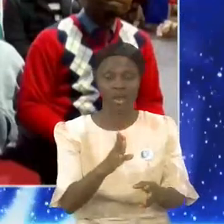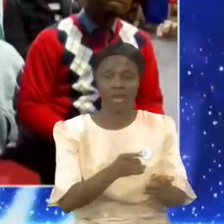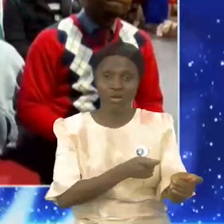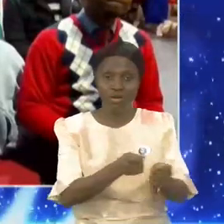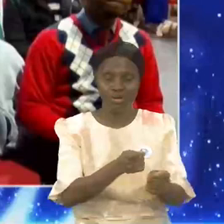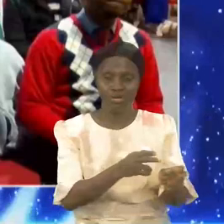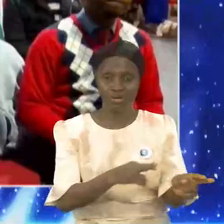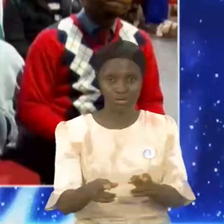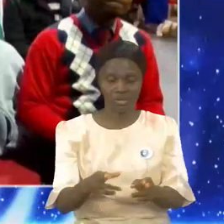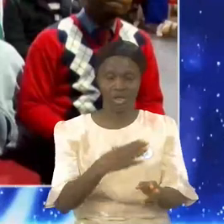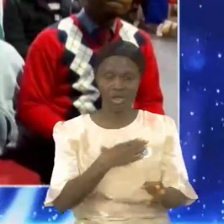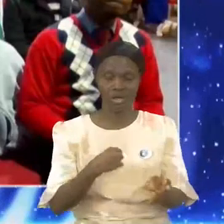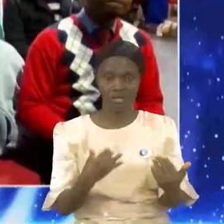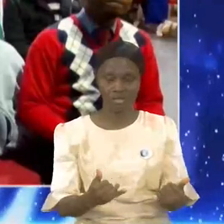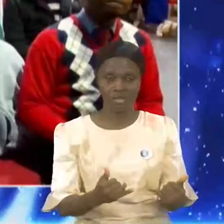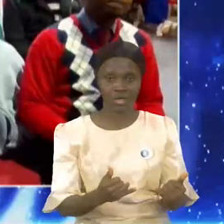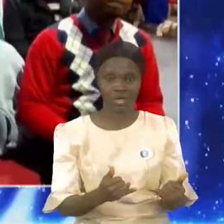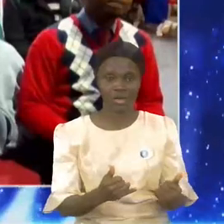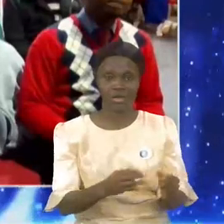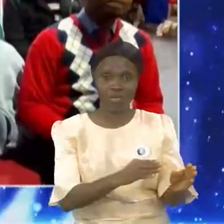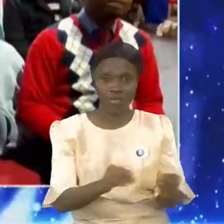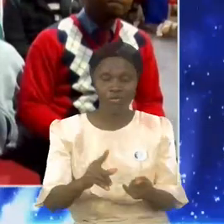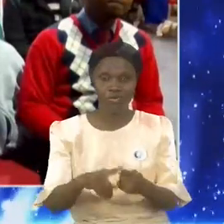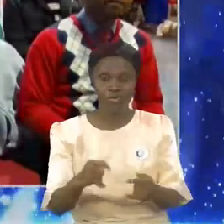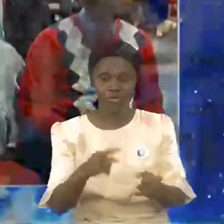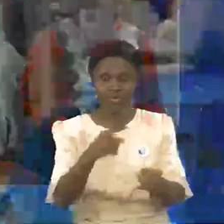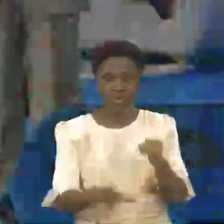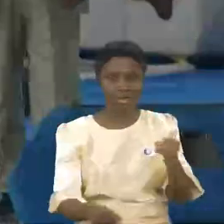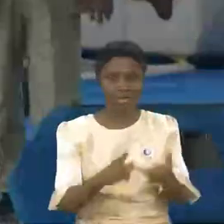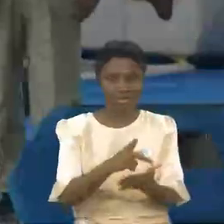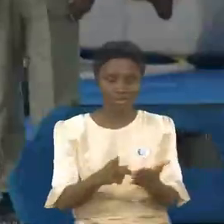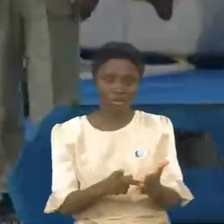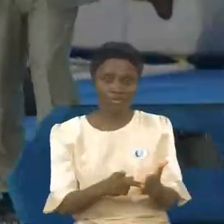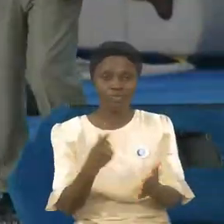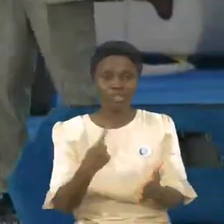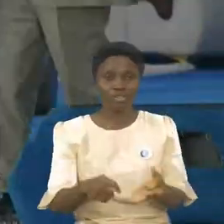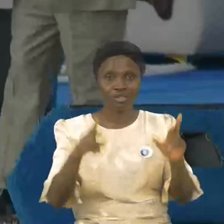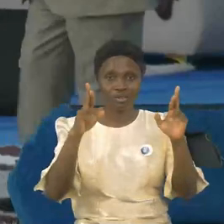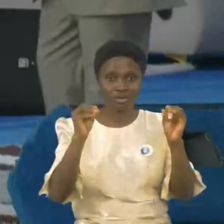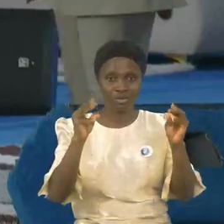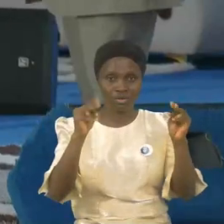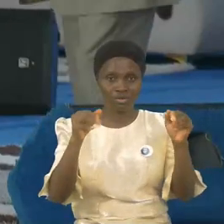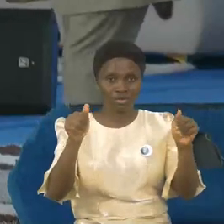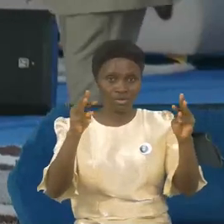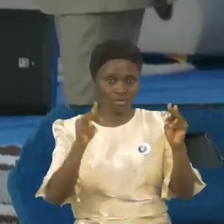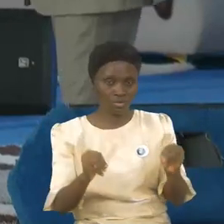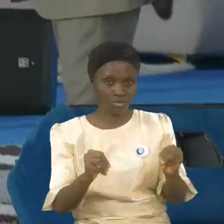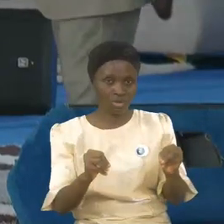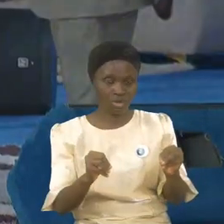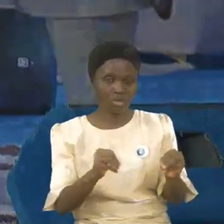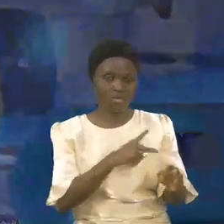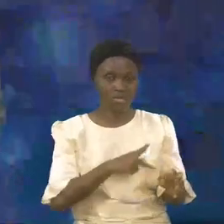donc eux ont déjà régné et nous allons aboutir à la dernière partie